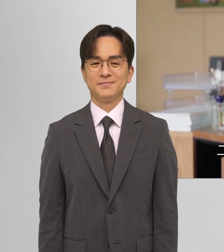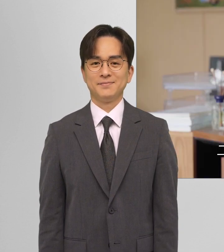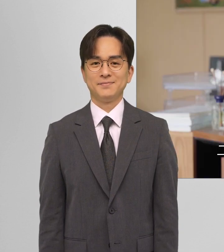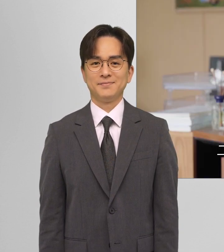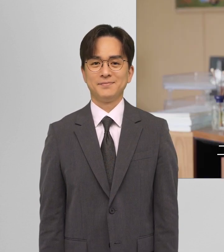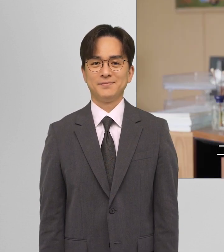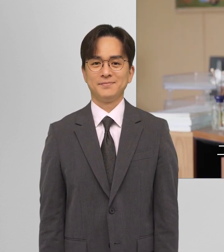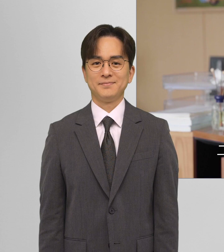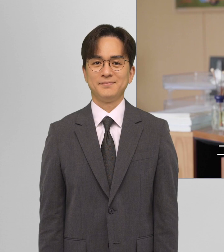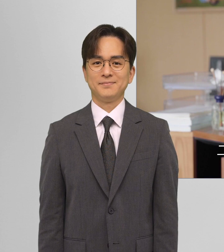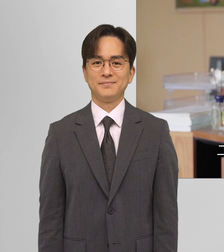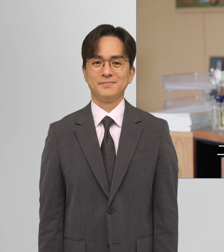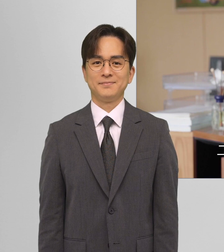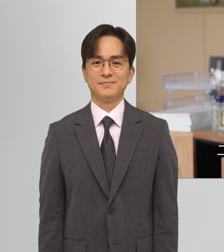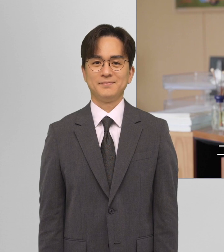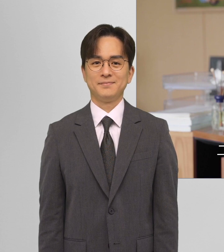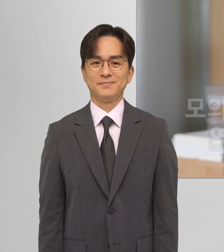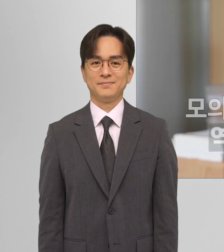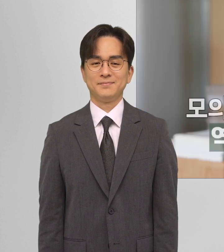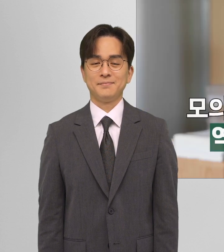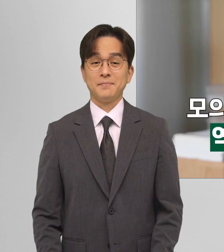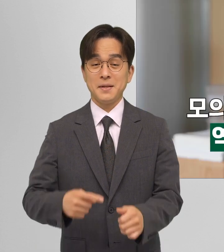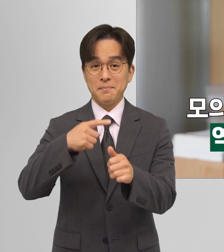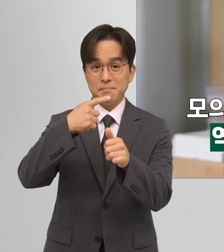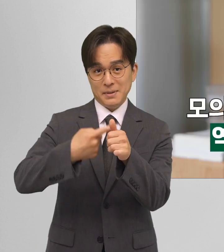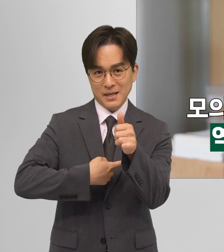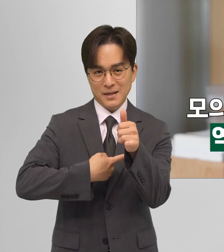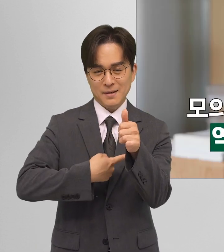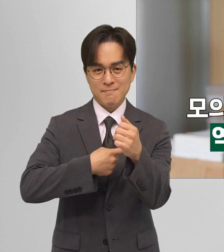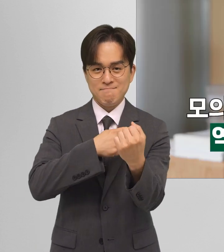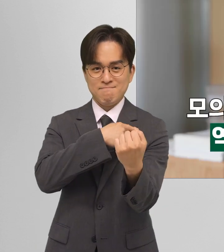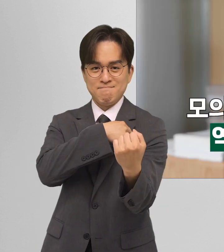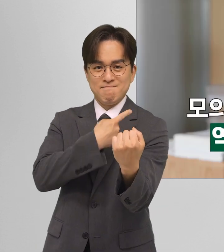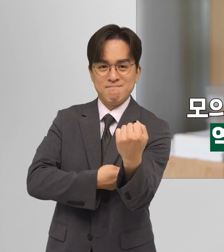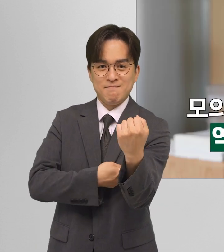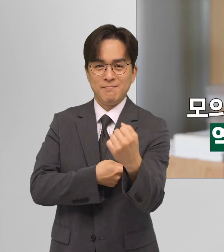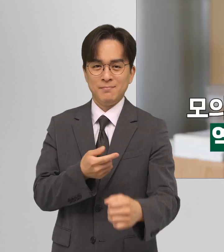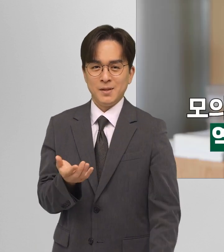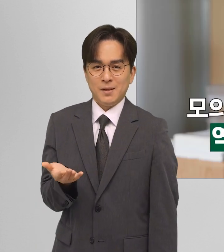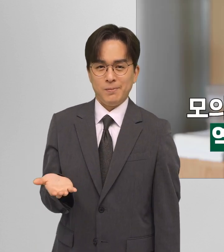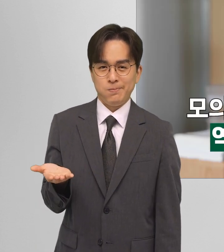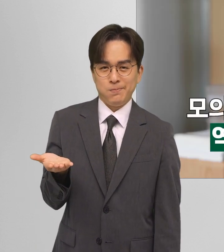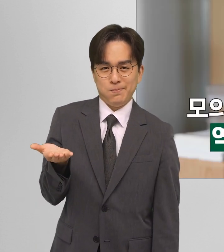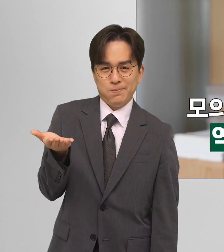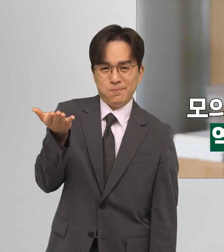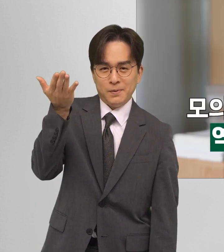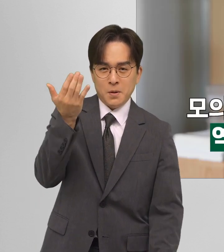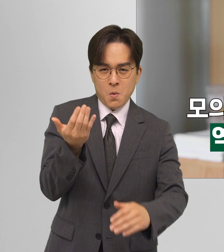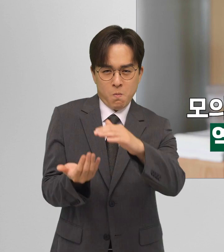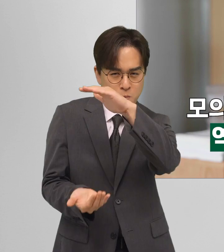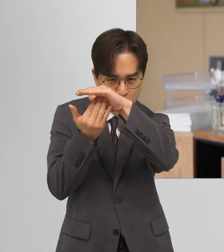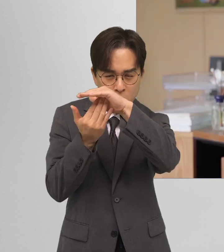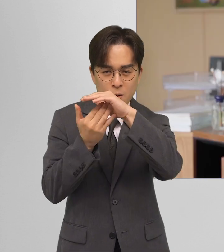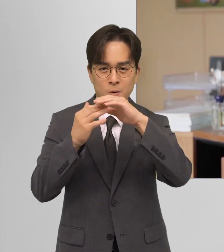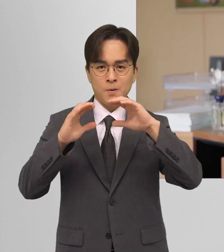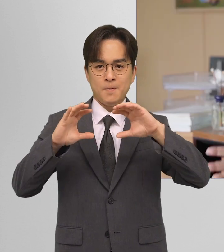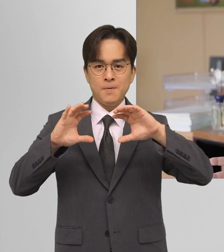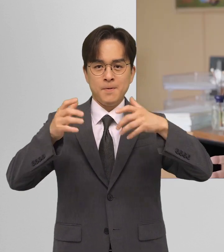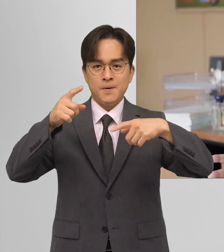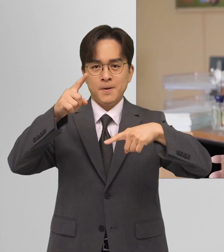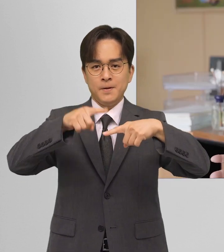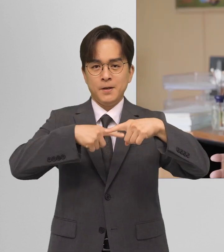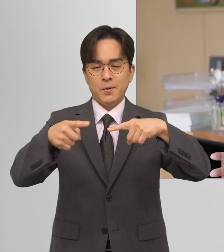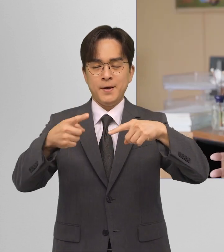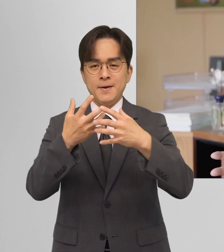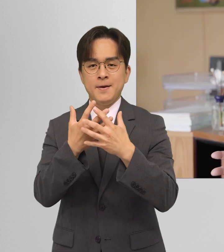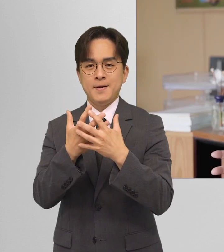연주회가 굉장히 학생들이 많이 갖고 있어요. 그러다 보니까 그런 과정을 통해서 연주력을 점차 익히게 되는 것이고, 그러면 훨씬 무대에